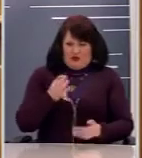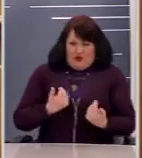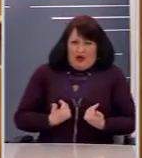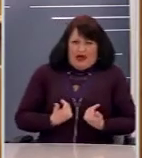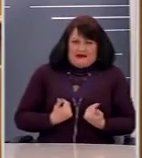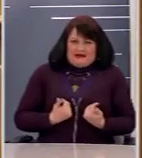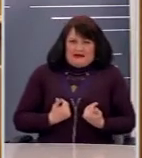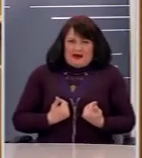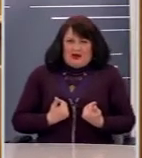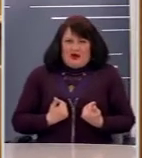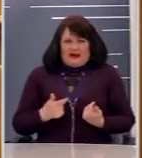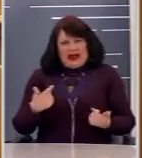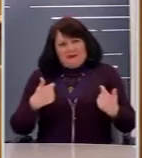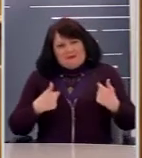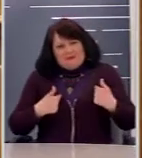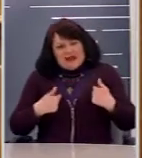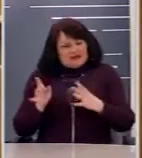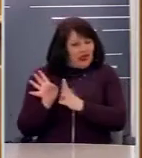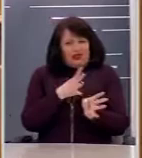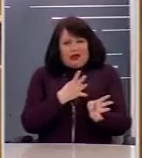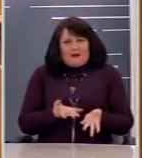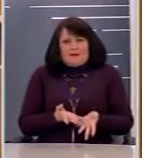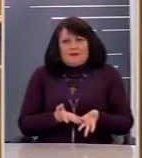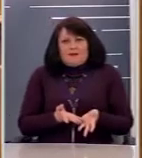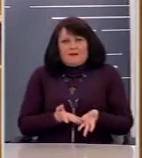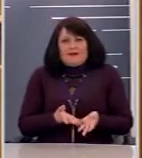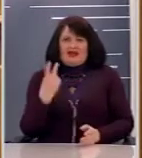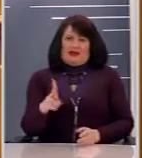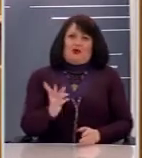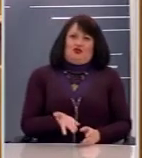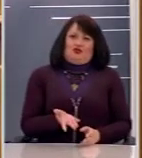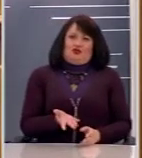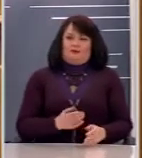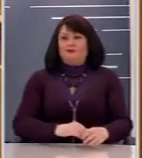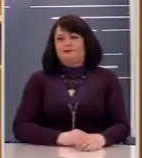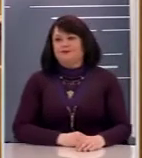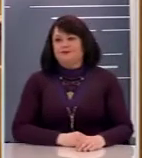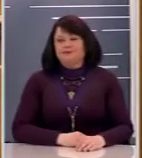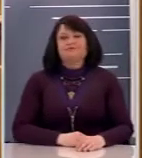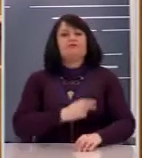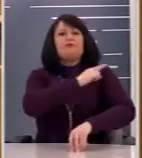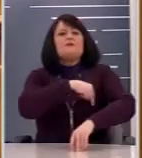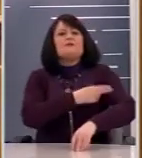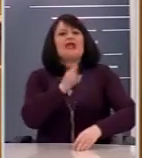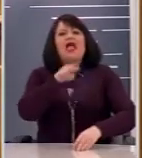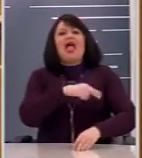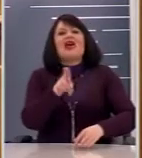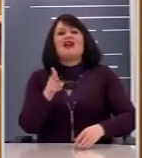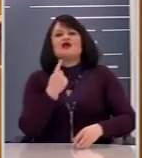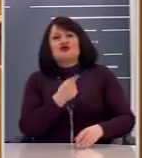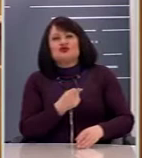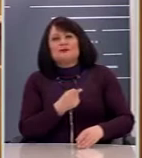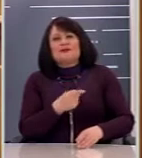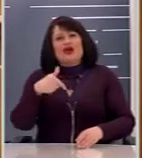Επιτροπή αυτή γίνεται για αντιπερασπασμό και για προσανατολισμό. Κρατήστε το για τον εαυτό σας. Τώρα τι έγινε και το Ρίκος Δινάν. Θα έρθει να μας τα πει εσύ λίγο